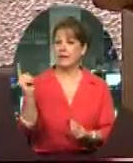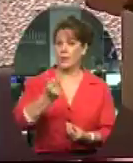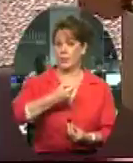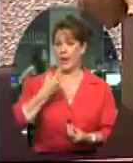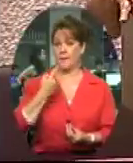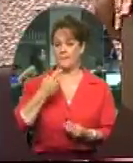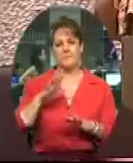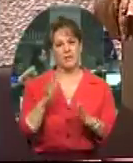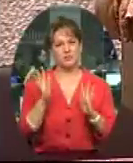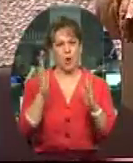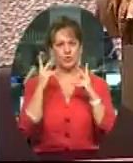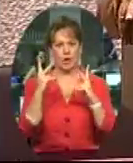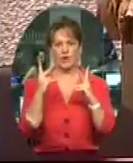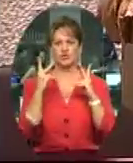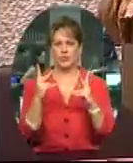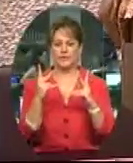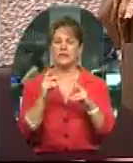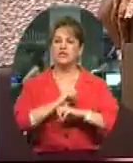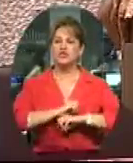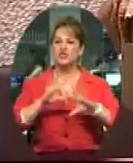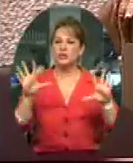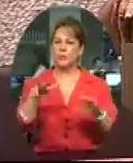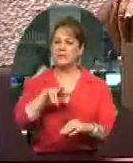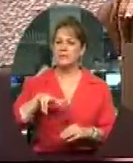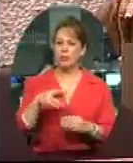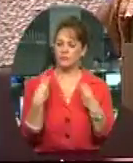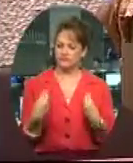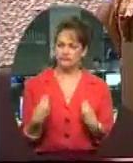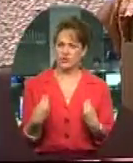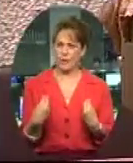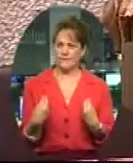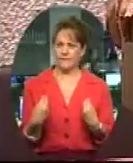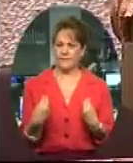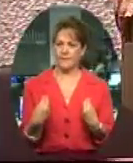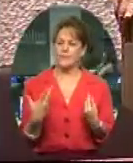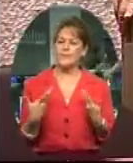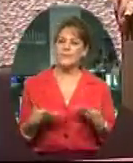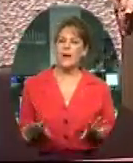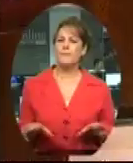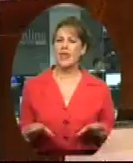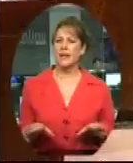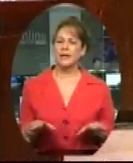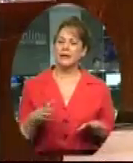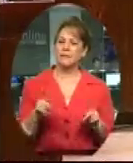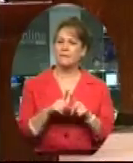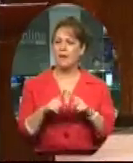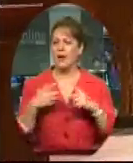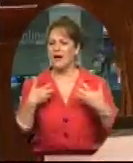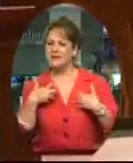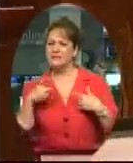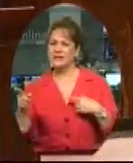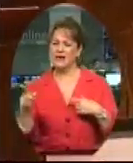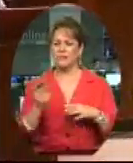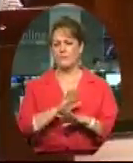כך חשוב, וזה שידור ציבורי איכותי, נטול פניות. אחד ההישגים